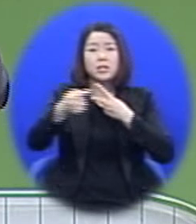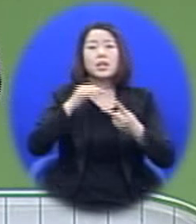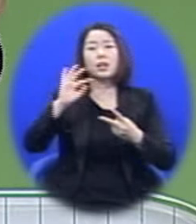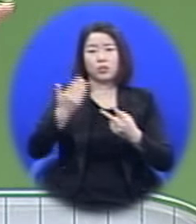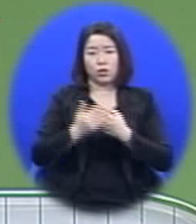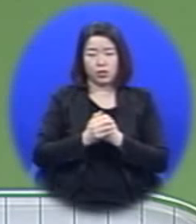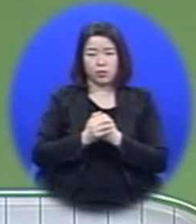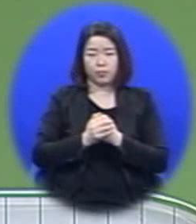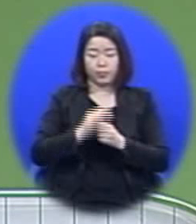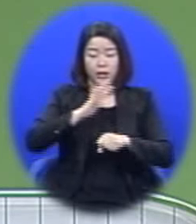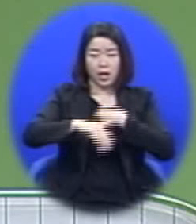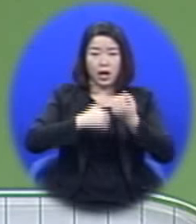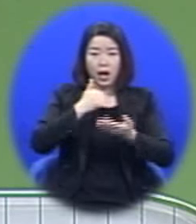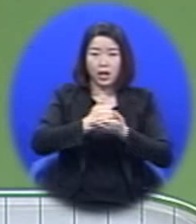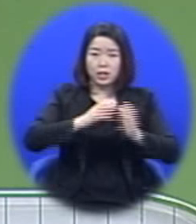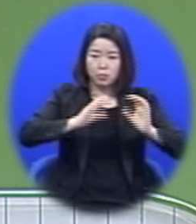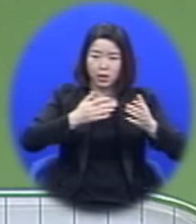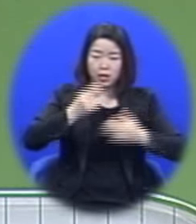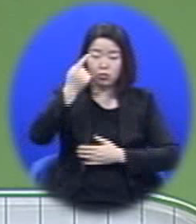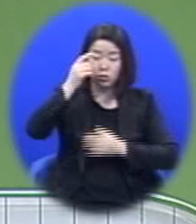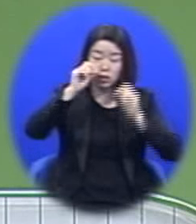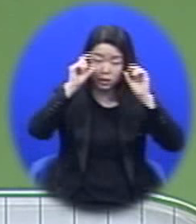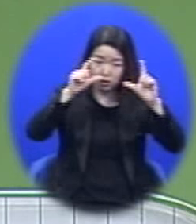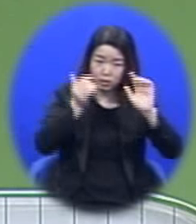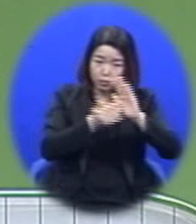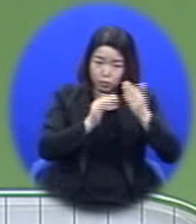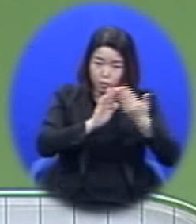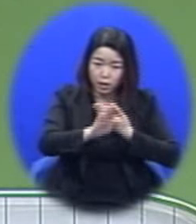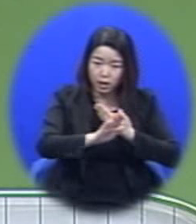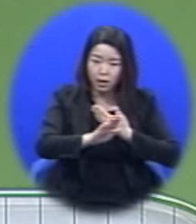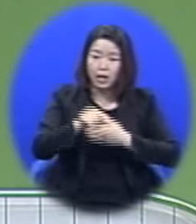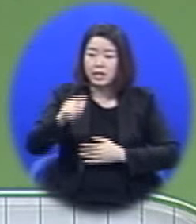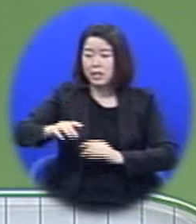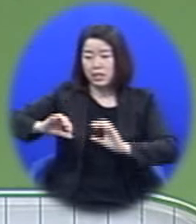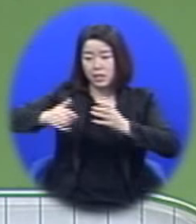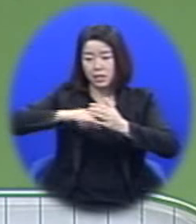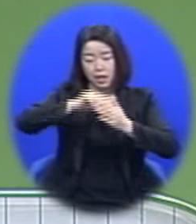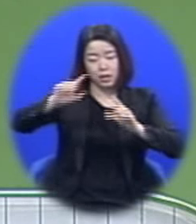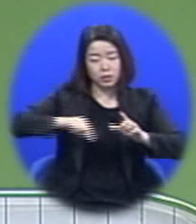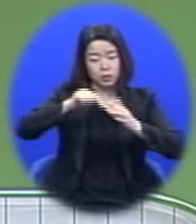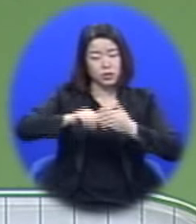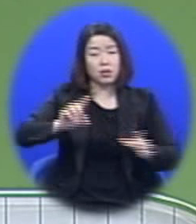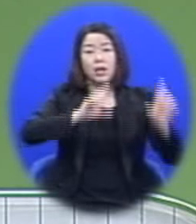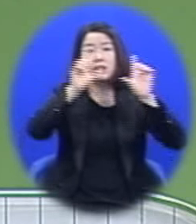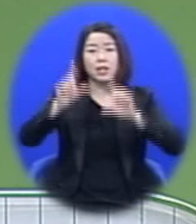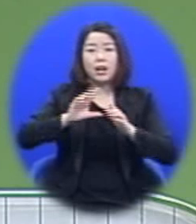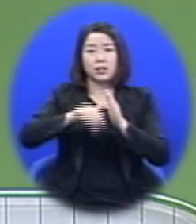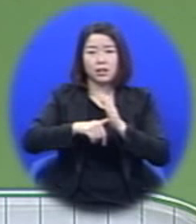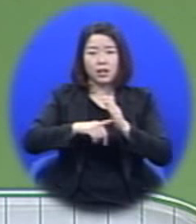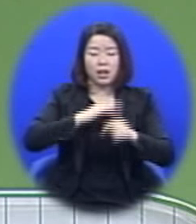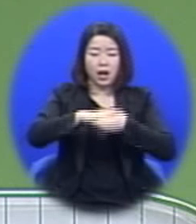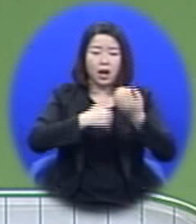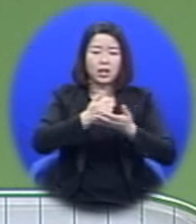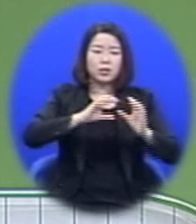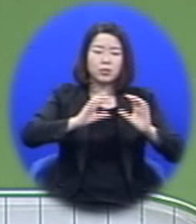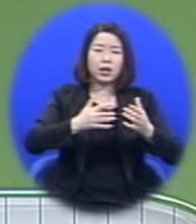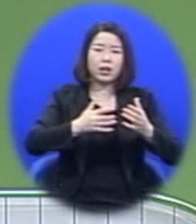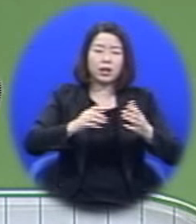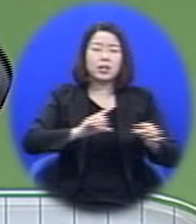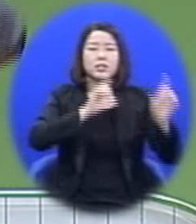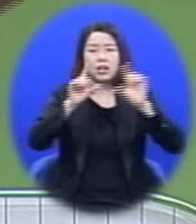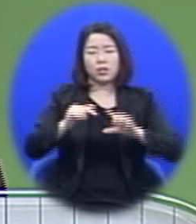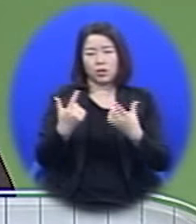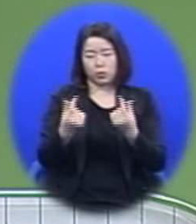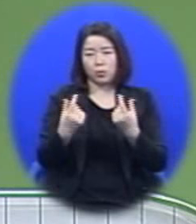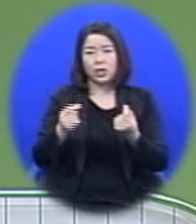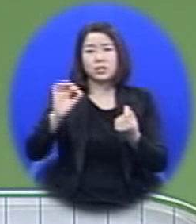하나님의 나라에 눈이 뜨이고 나야 비로소 우리는 이 세상에 사는 동안에 하나님의 나라의 삶을 살아요. 하나님의